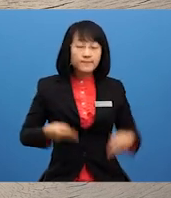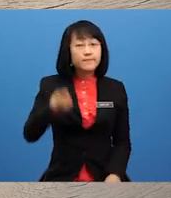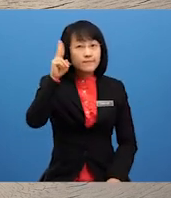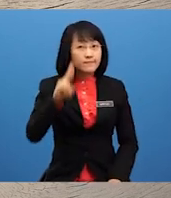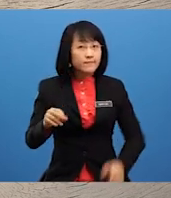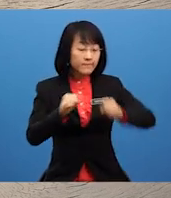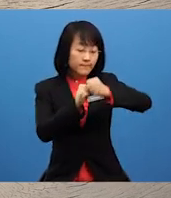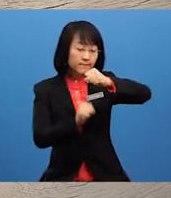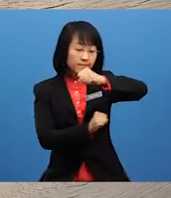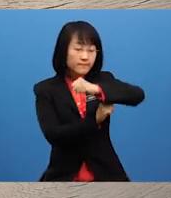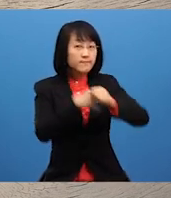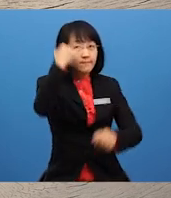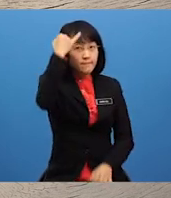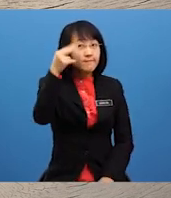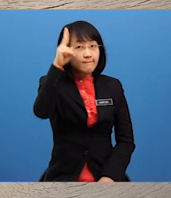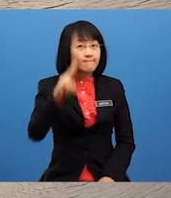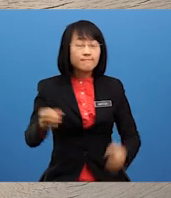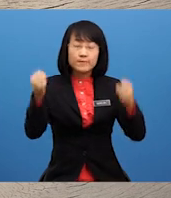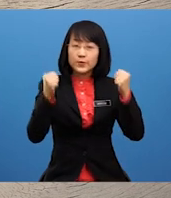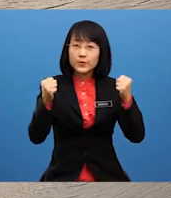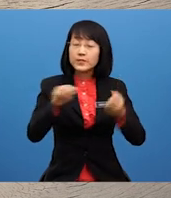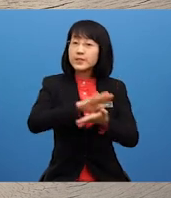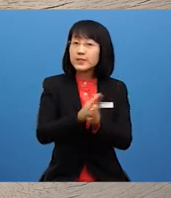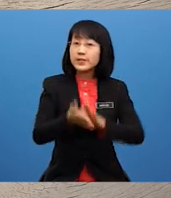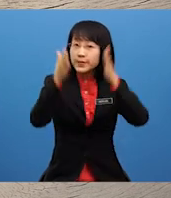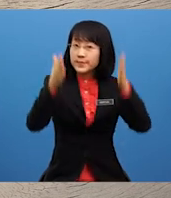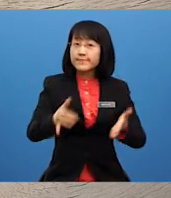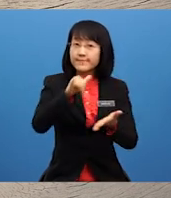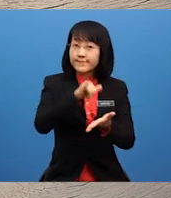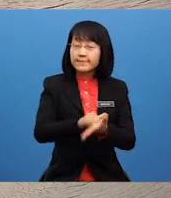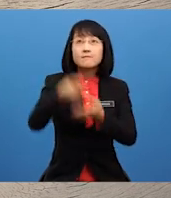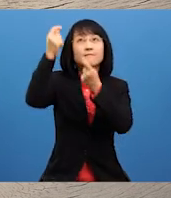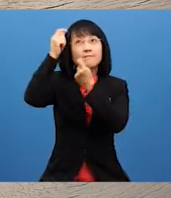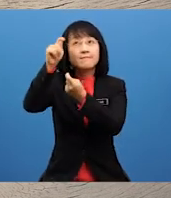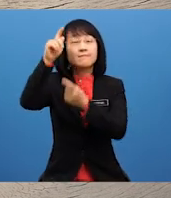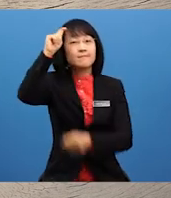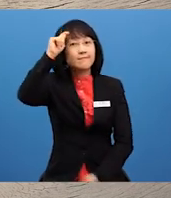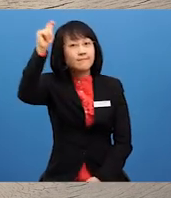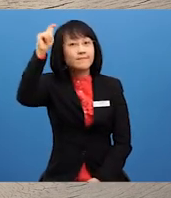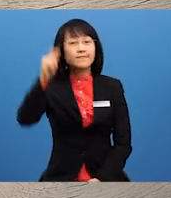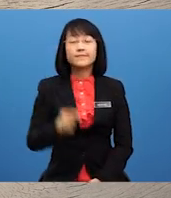ilmu agama yang mantap akan menjadikan seseorang itu lebih bertakwa kepada Tuhan.